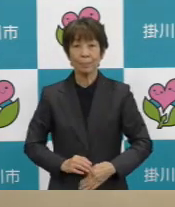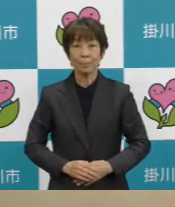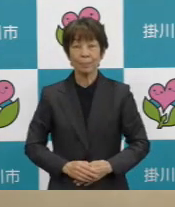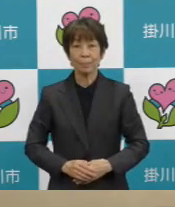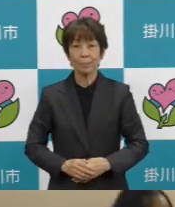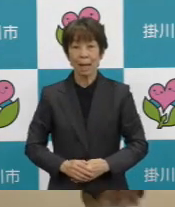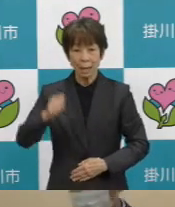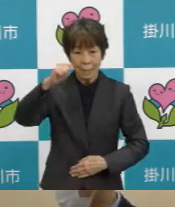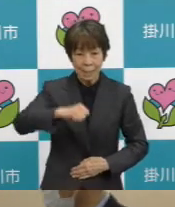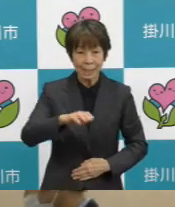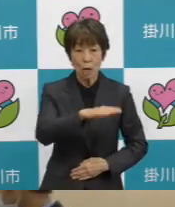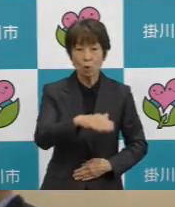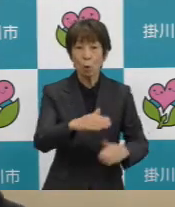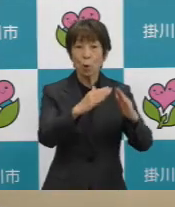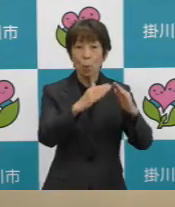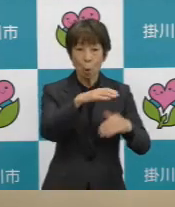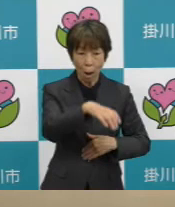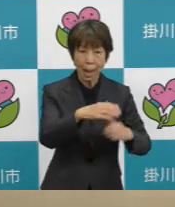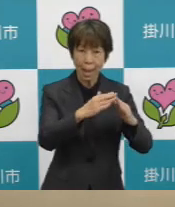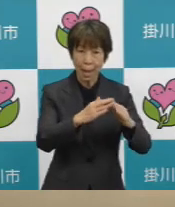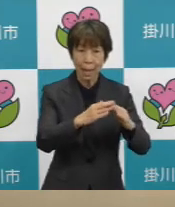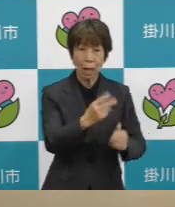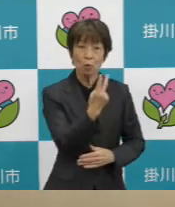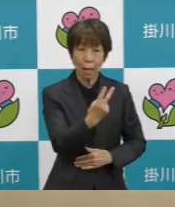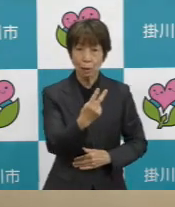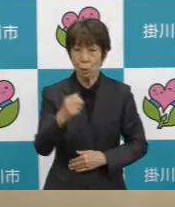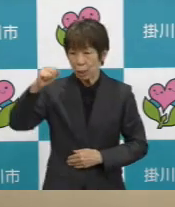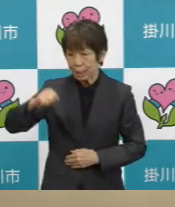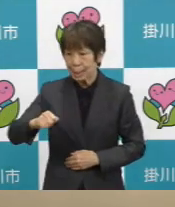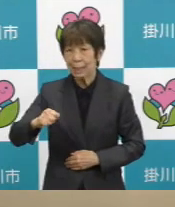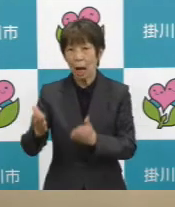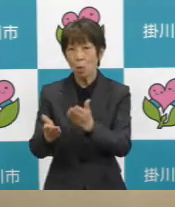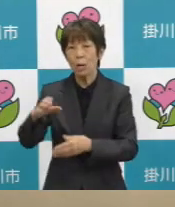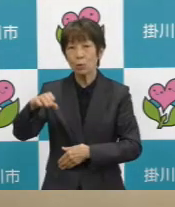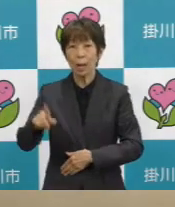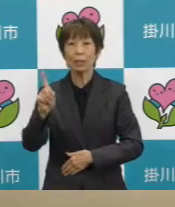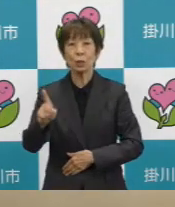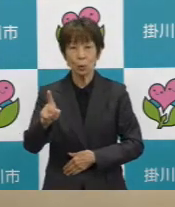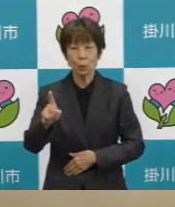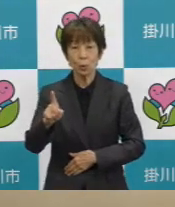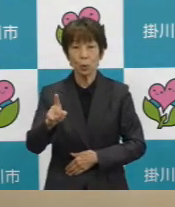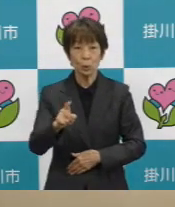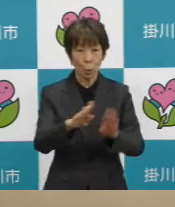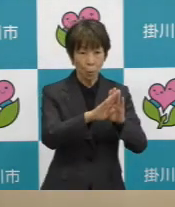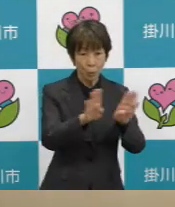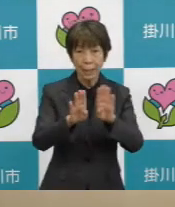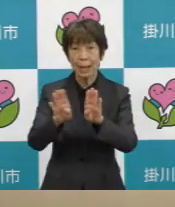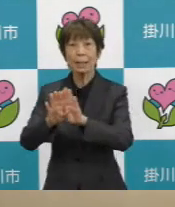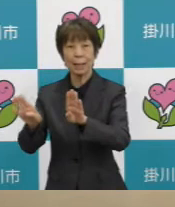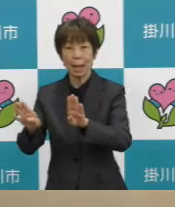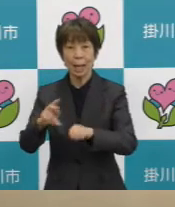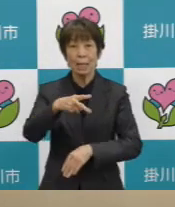認定こども園2園、それから認可保育園1園の開園など、